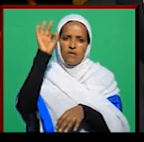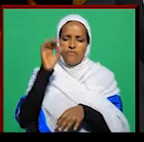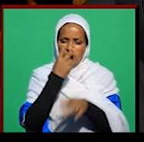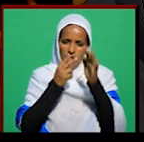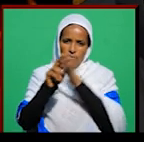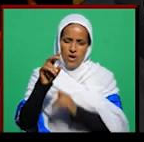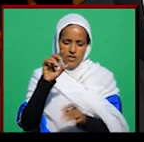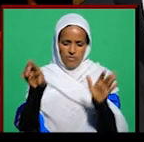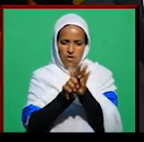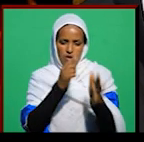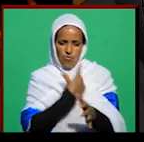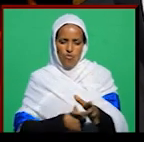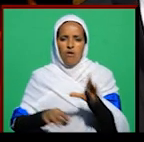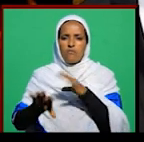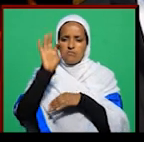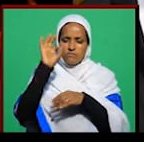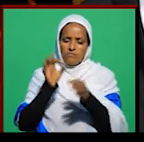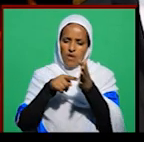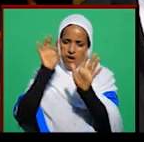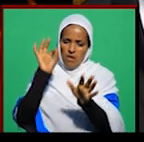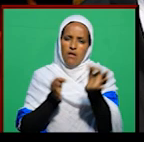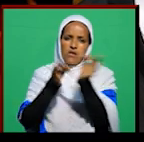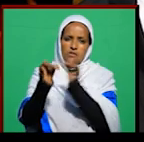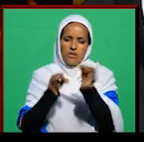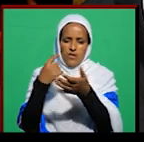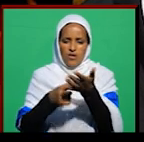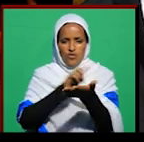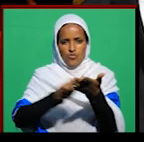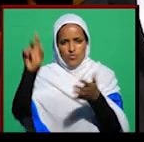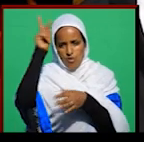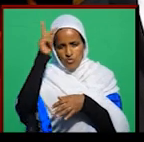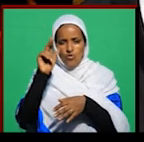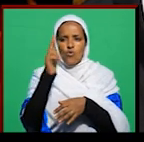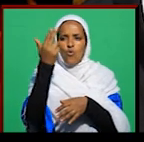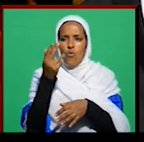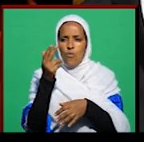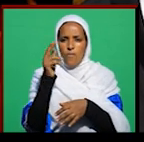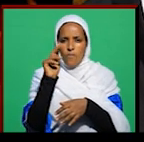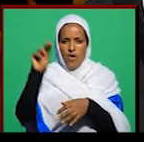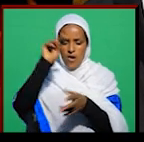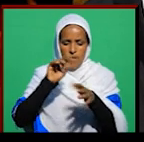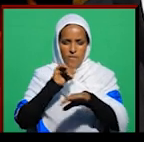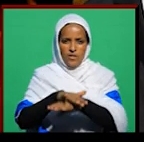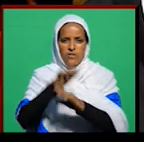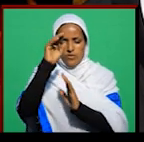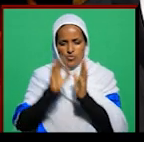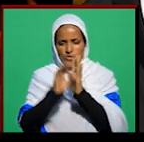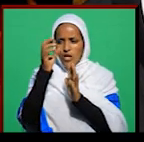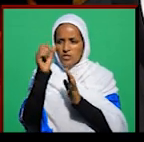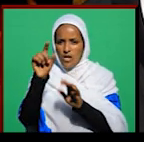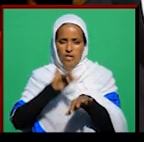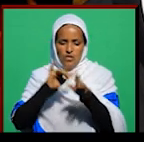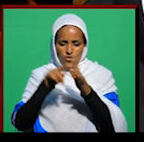አይደለም ከነቢያት በሕገ ልቡና ከነበሩት ያገኘችውን ነው ያስረዳችን። ይህንን ደግሞ ቅዱስ ጳውሎስ በሮሚ መልእክቱ ምዕራፍ 4 ከቁጥር